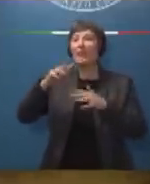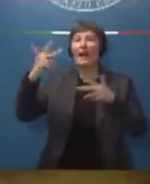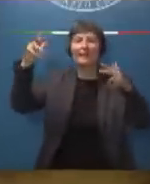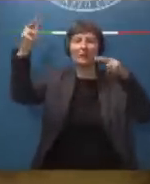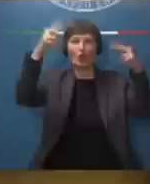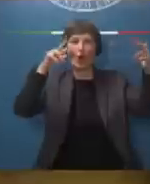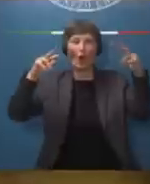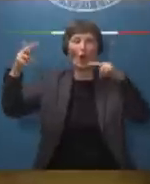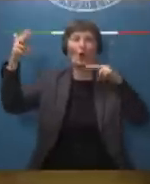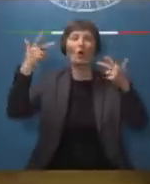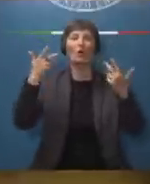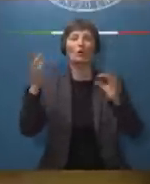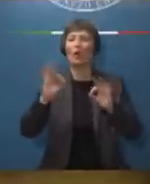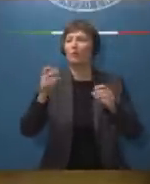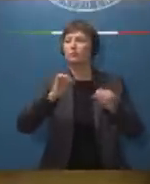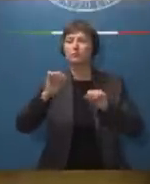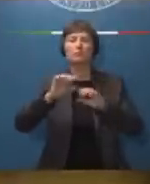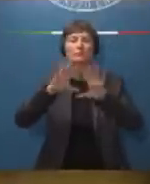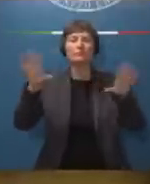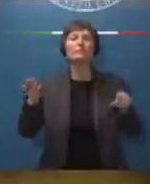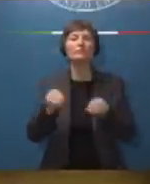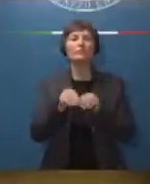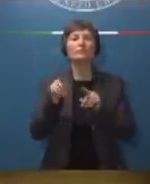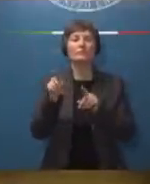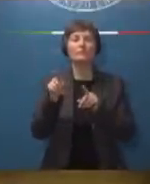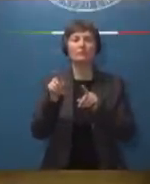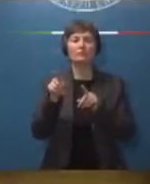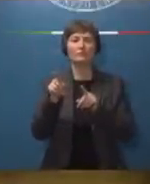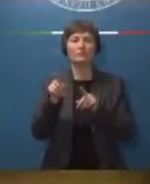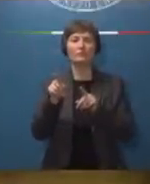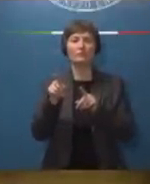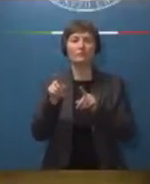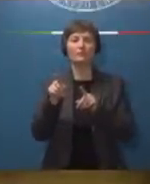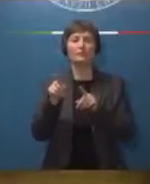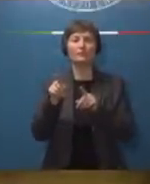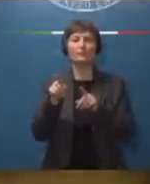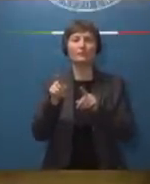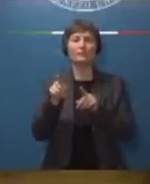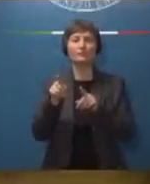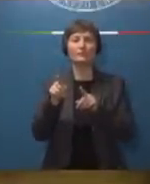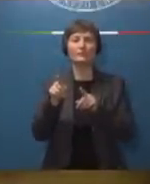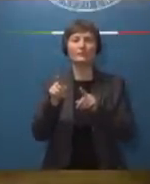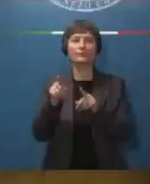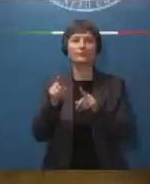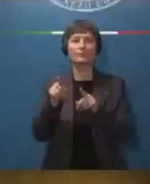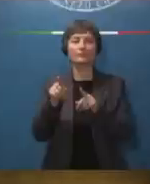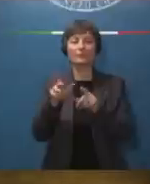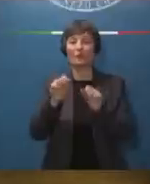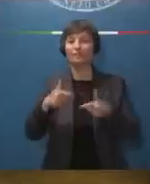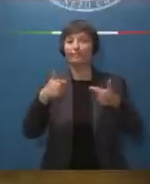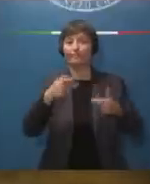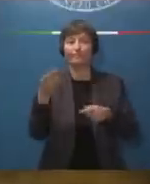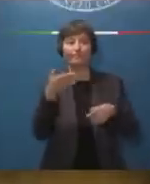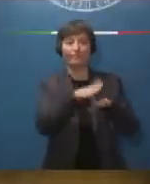hanno avuto la meglio che ha portato anche alle alle morti delle persone